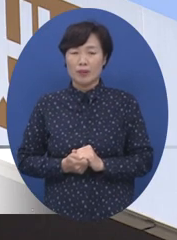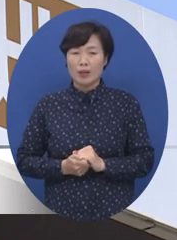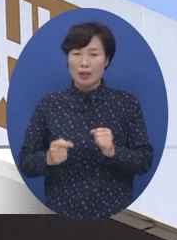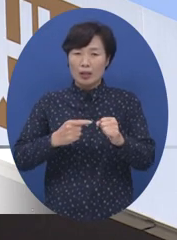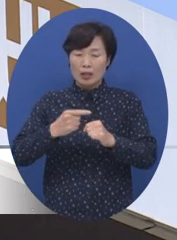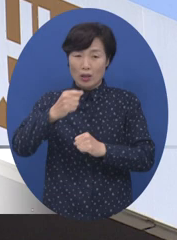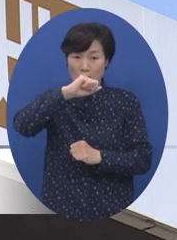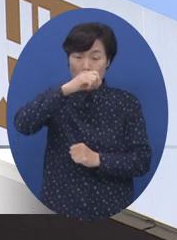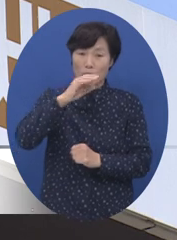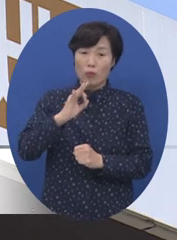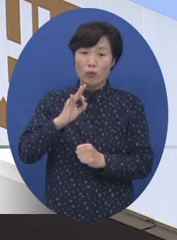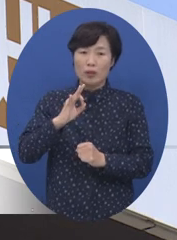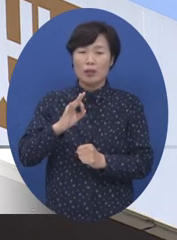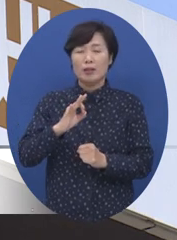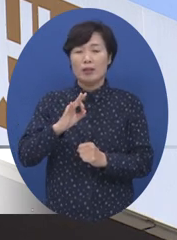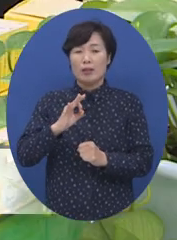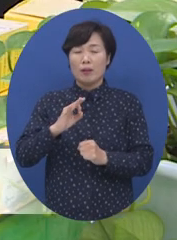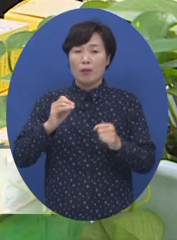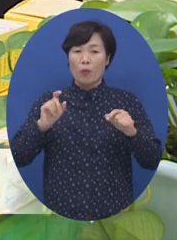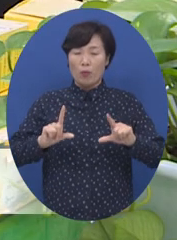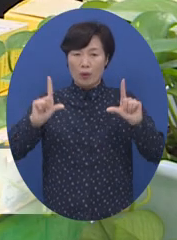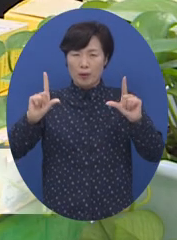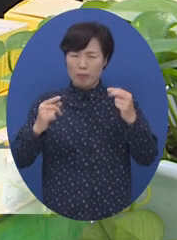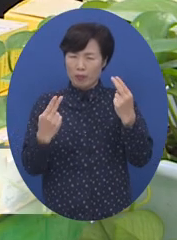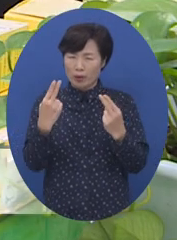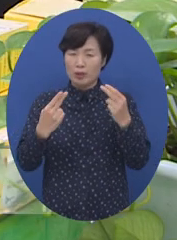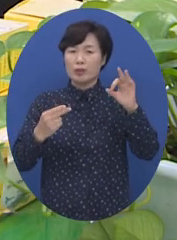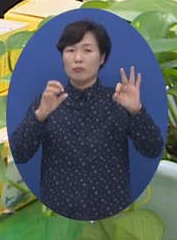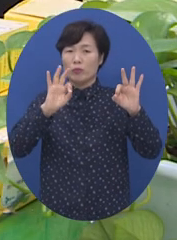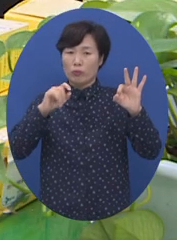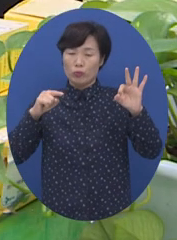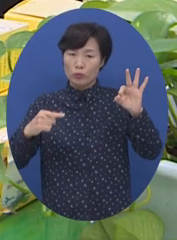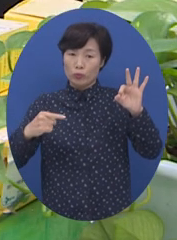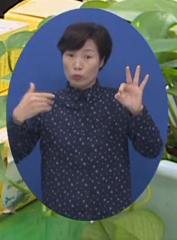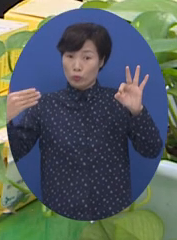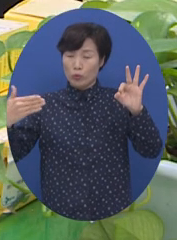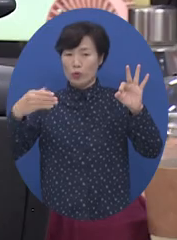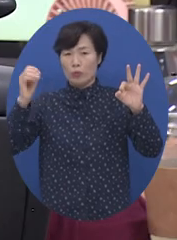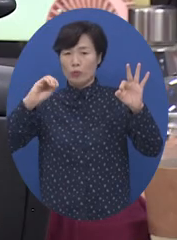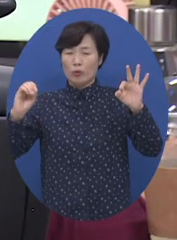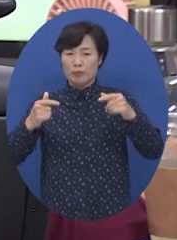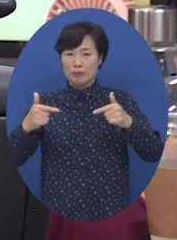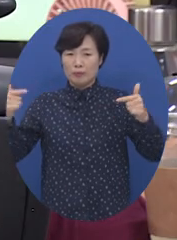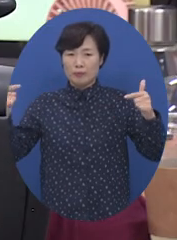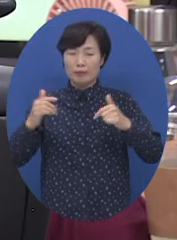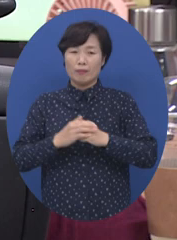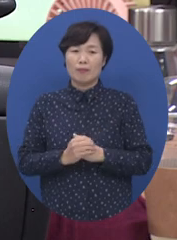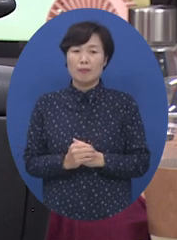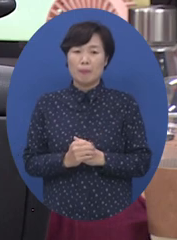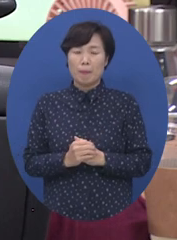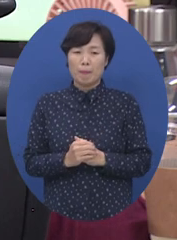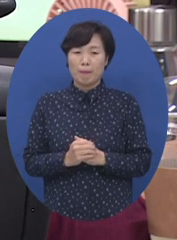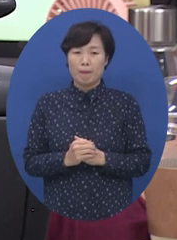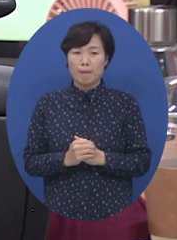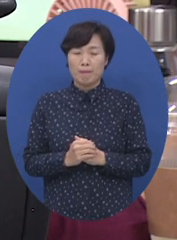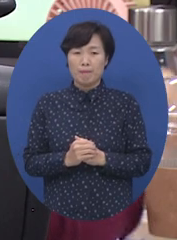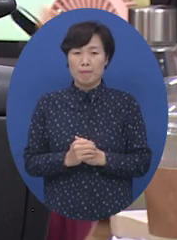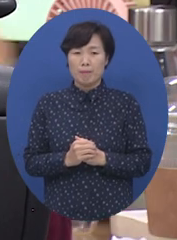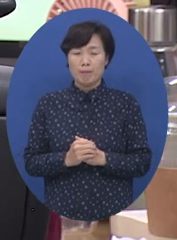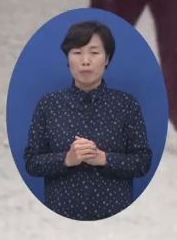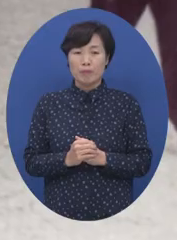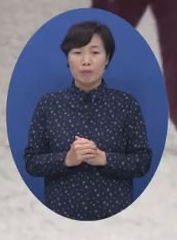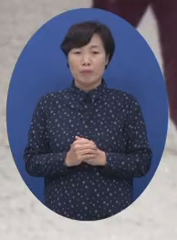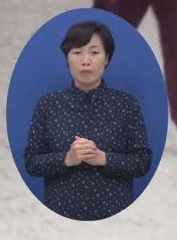원으로 올해보다 10.9%가 증가한 역대 최대 규모입니다. 또 각종 조례안과 건의안 등 40개 안건을 심의할